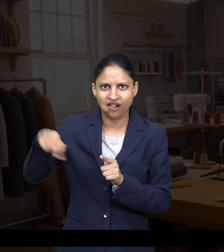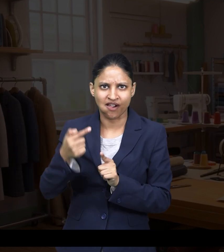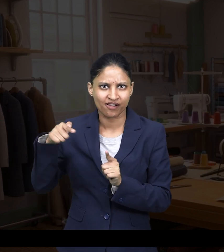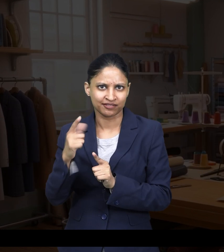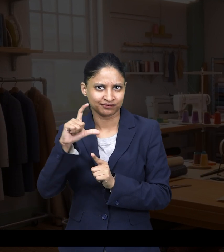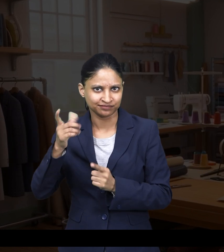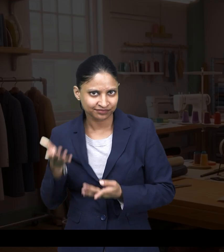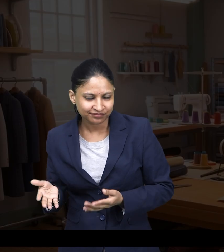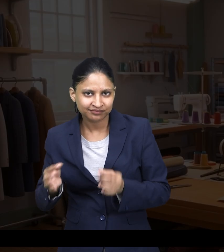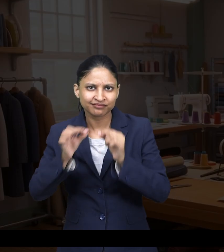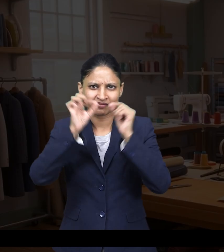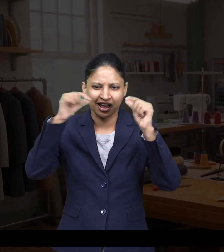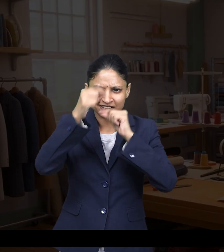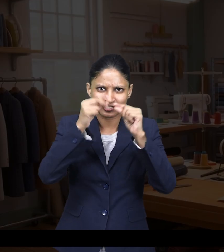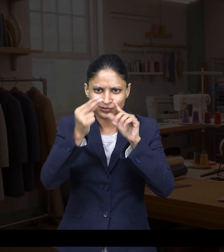सुई,